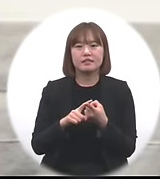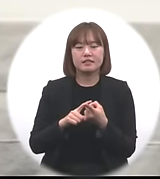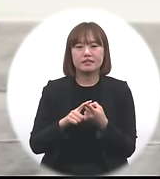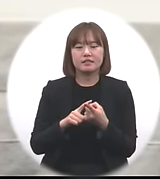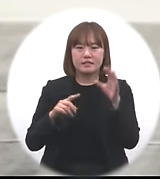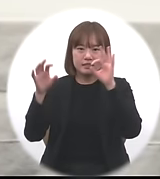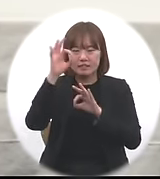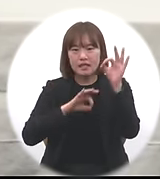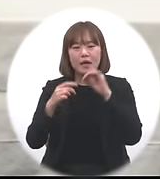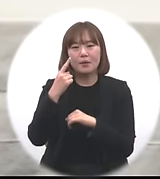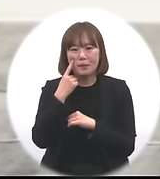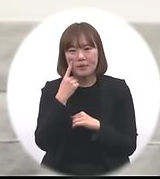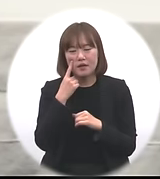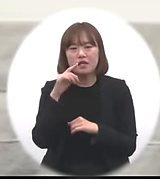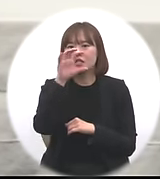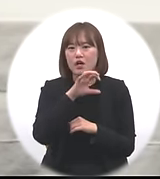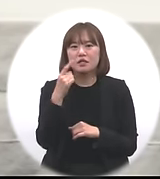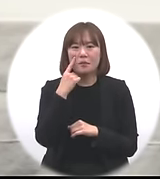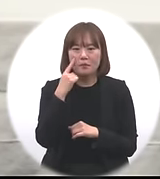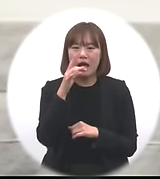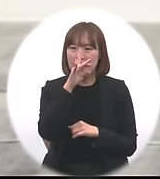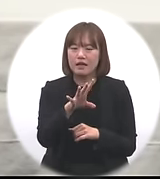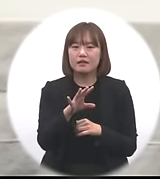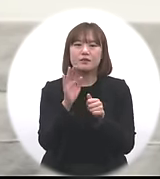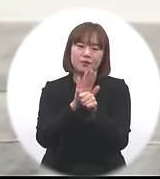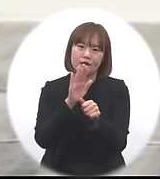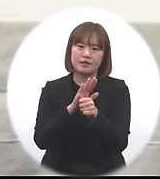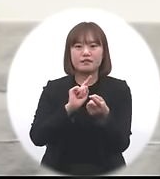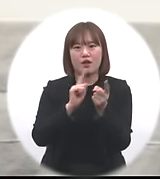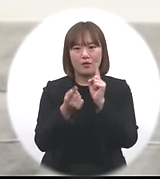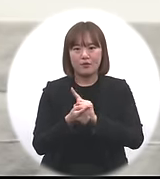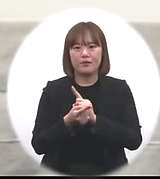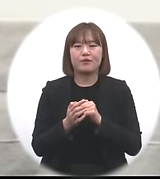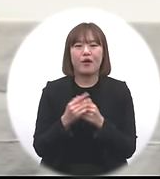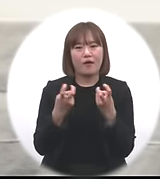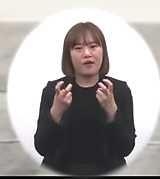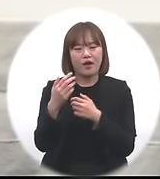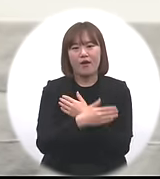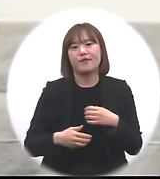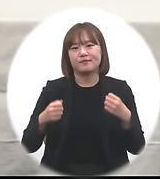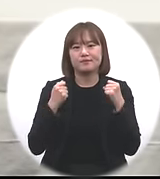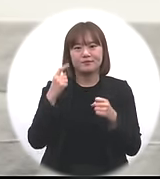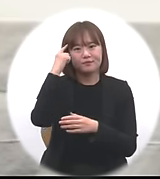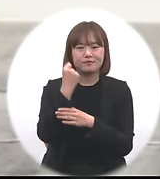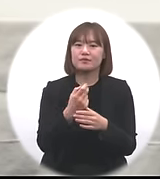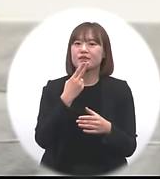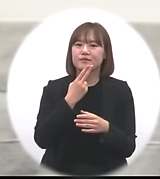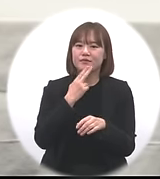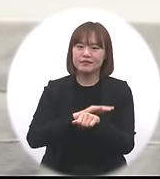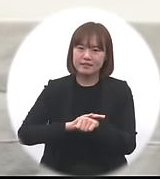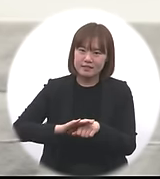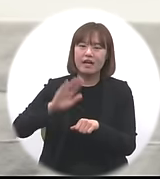칫솔질인지에 대해서 한번 찾아도 보시고, 그 다음번에 연습도 해보시고 안 되는 것들은 도와줘 가시면서 어떻게든 건강하게 충치